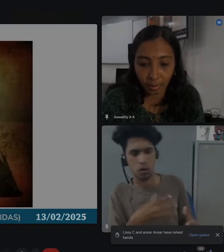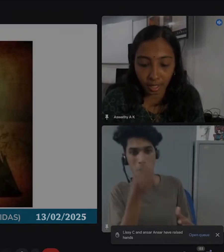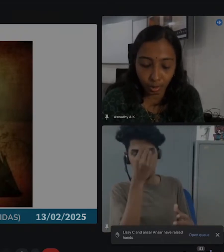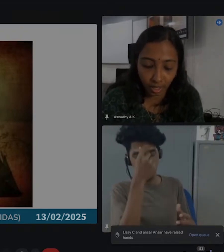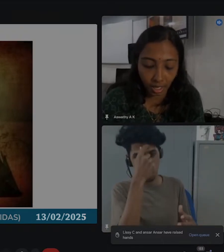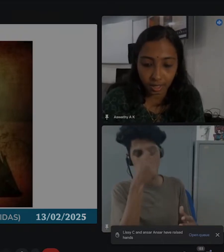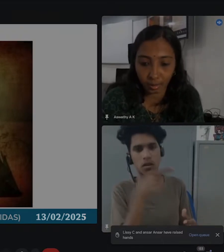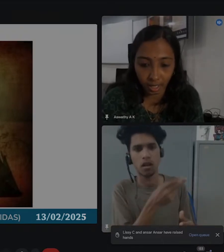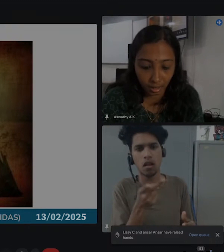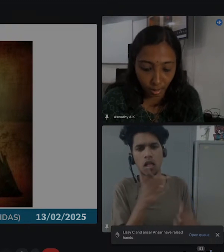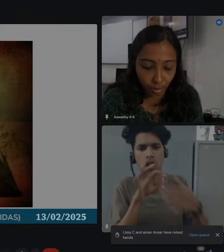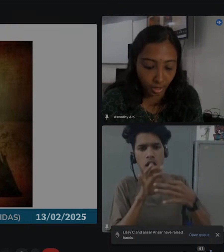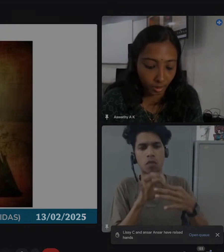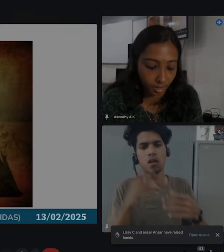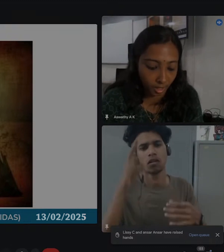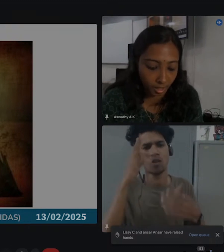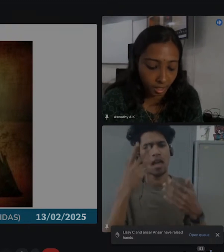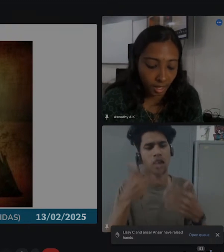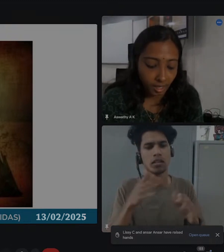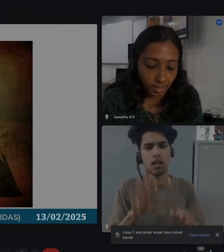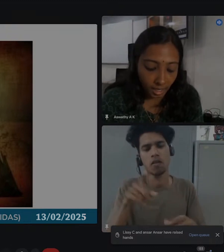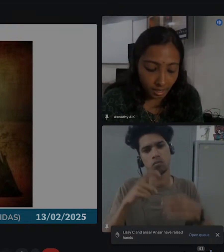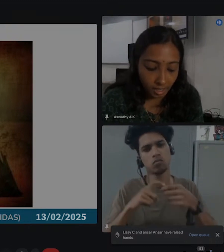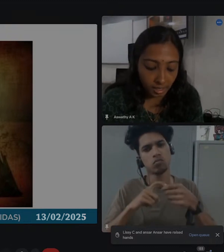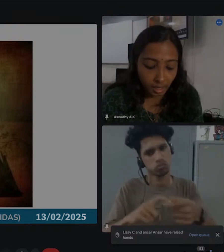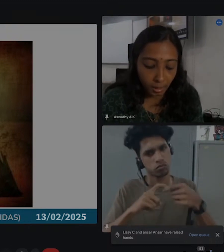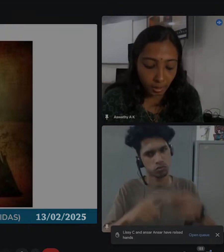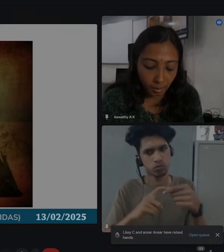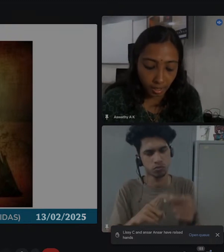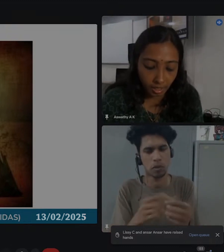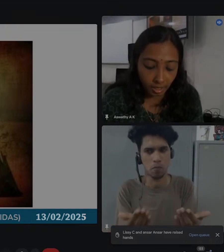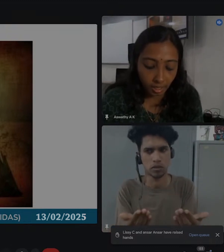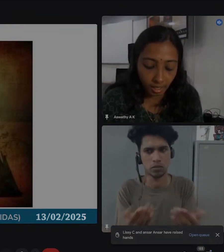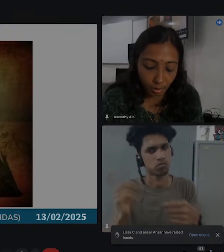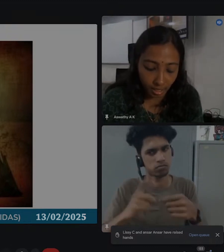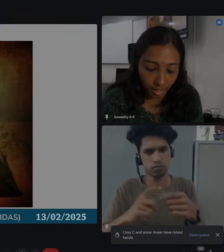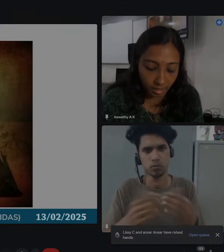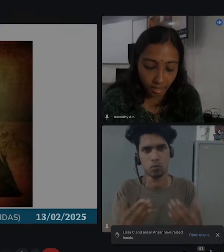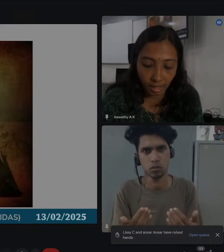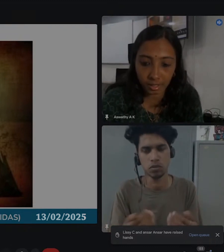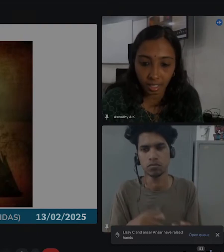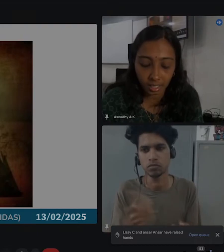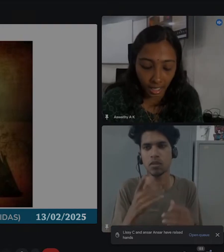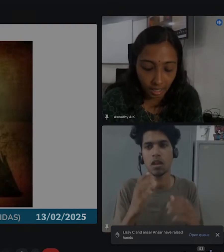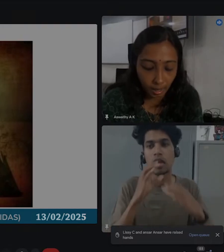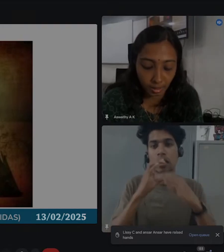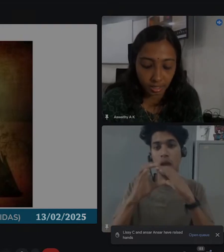എന്നിവയുമായി ബന്ധപ്പെട്ട ചോദ്യങ്ങൾ അശ്വതി മാഡത്തിനോട് ചോദിക്കാവുന്നതാണ്. ചലനശേഷിയുമായി ബന്ധപ്പെട്ടത് ഉത്തരം നൽകുന്നതിനായി